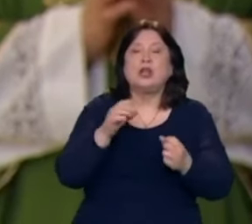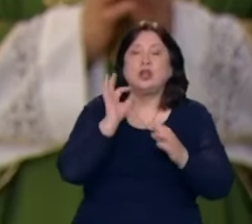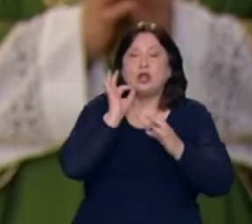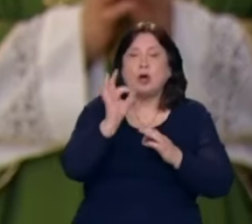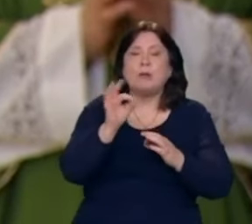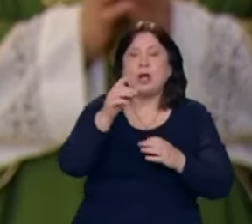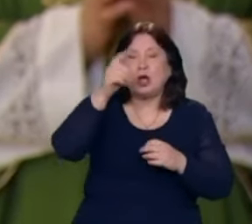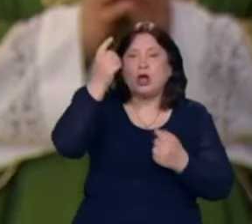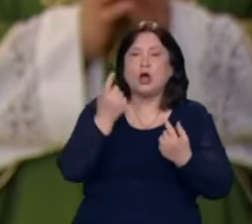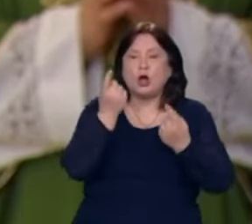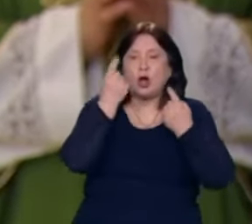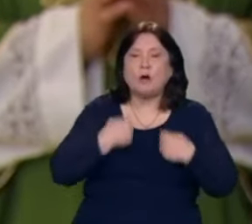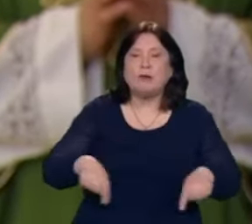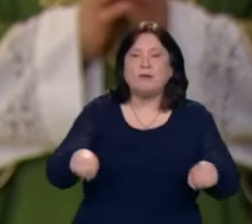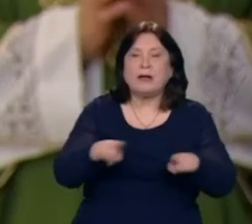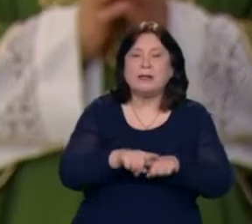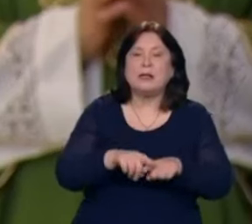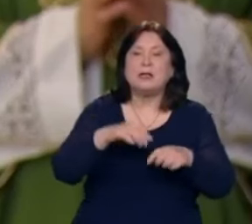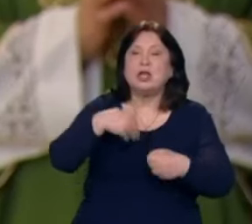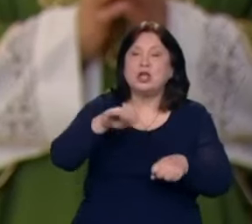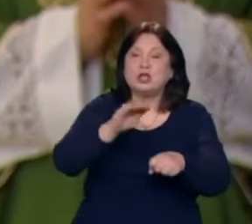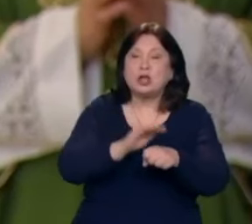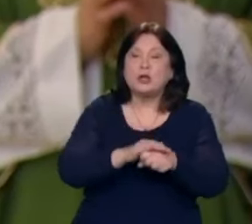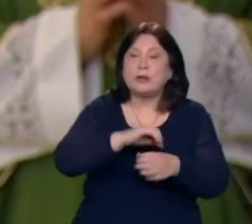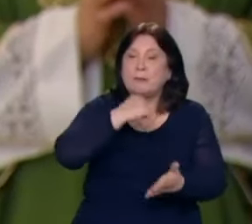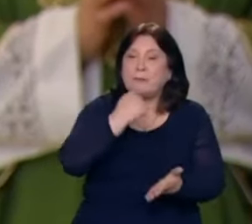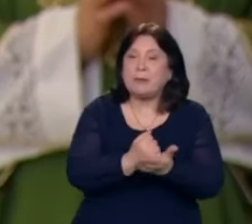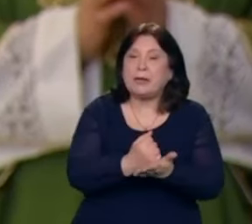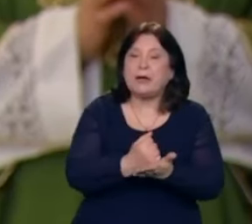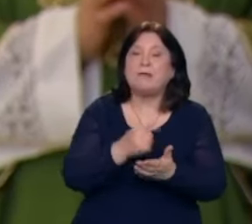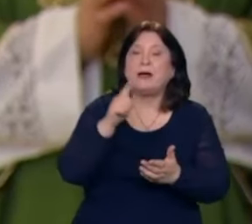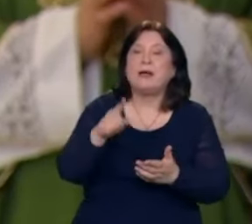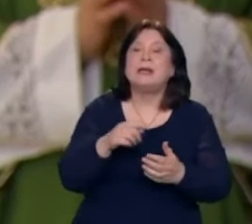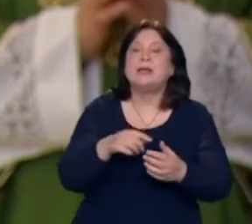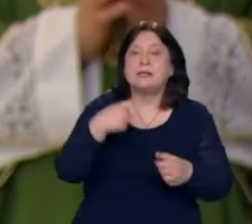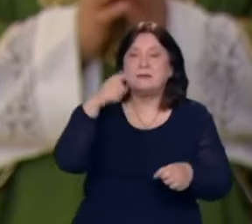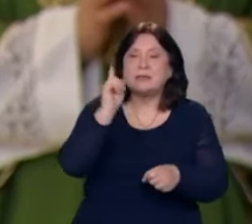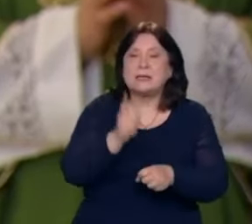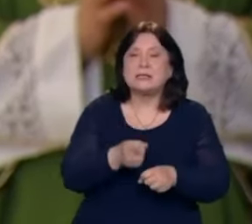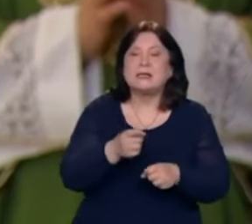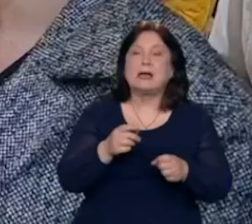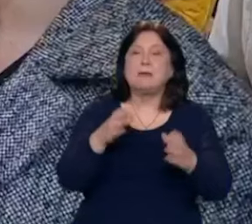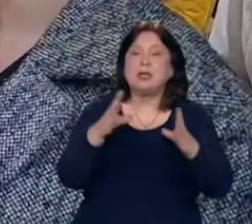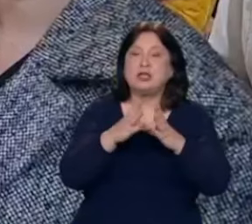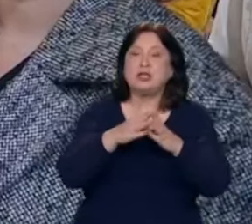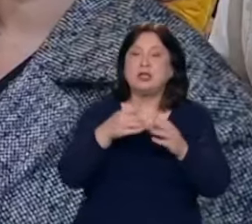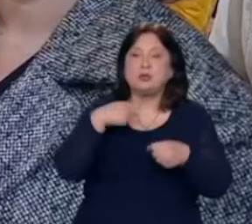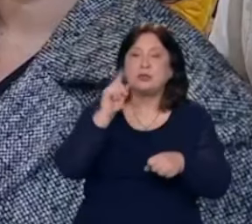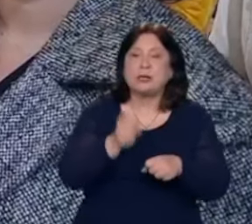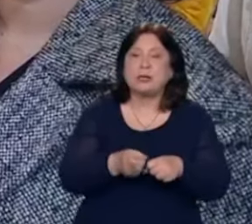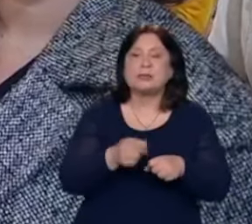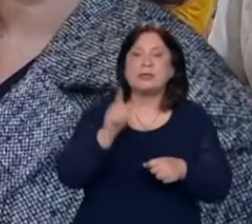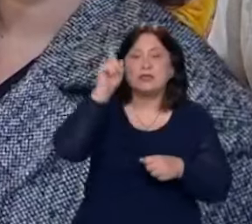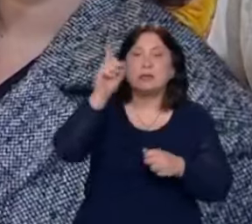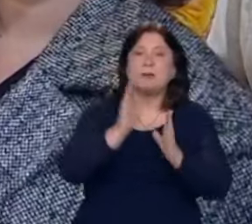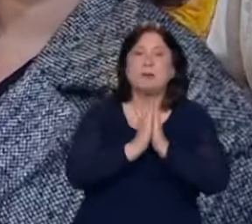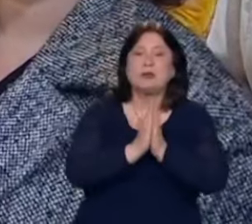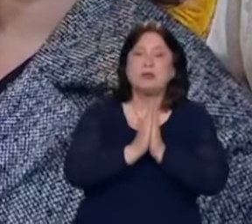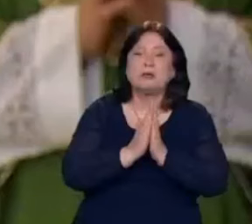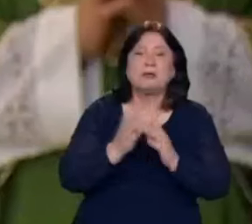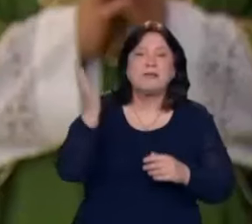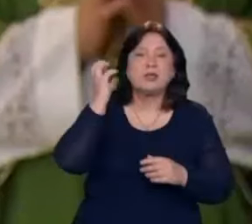prz stanowienie prawa zgodnego z niezmiennym wskazaniami dekalogu Ciebie prosimy wysłuchaj